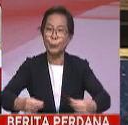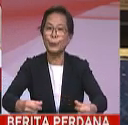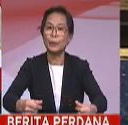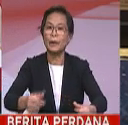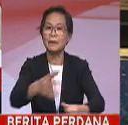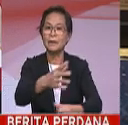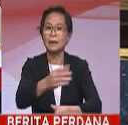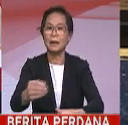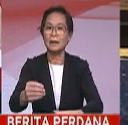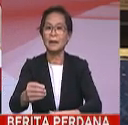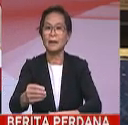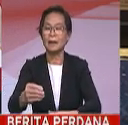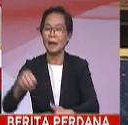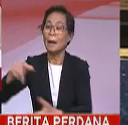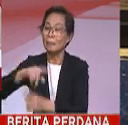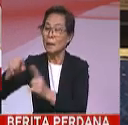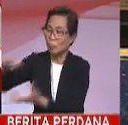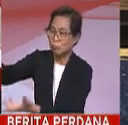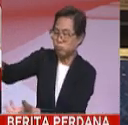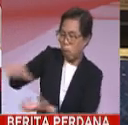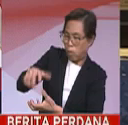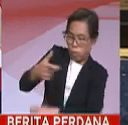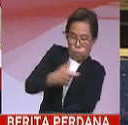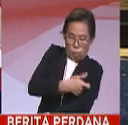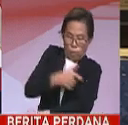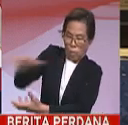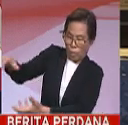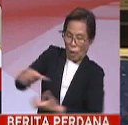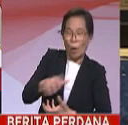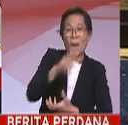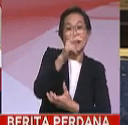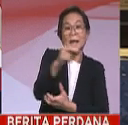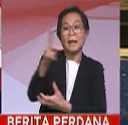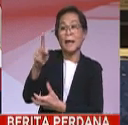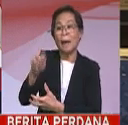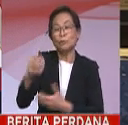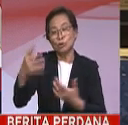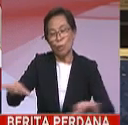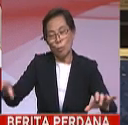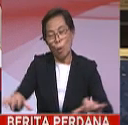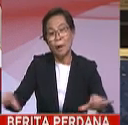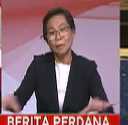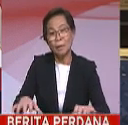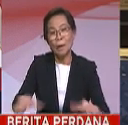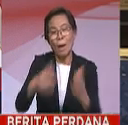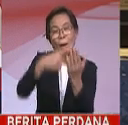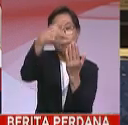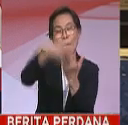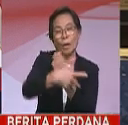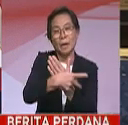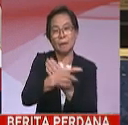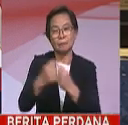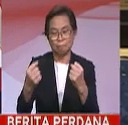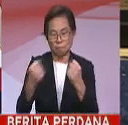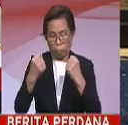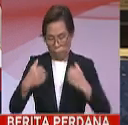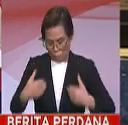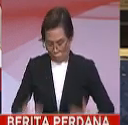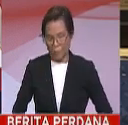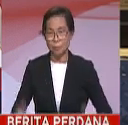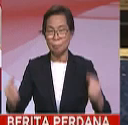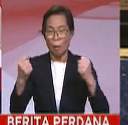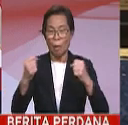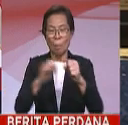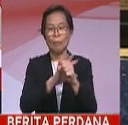Apa bekalan diperolehi, KKM telah pun membangunkan pelan program imunisasi